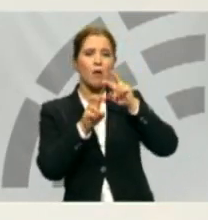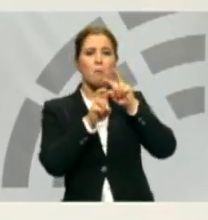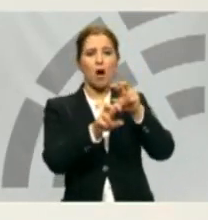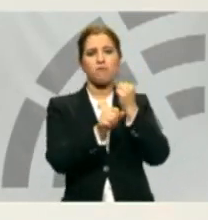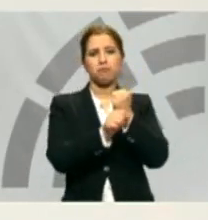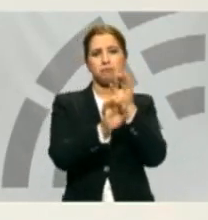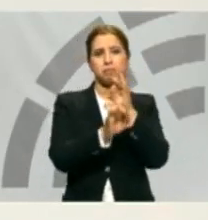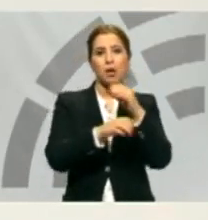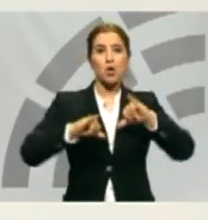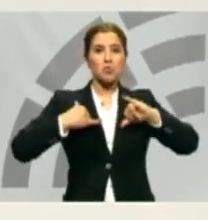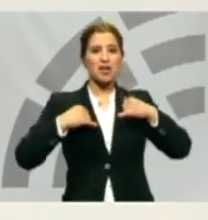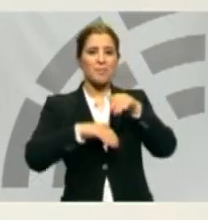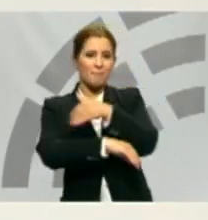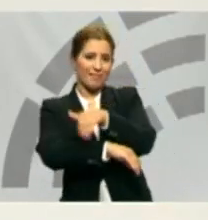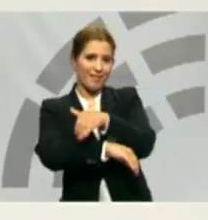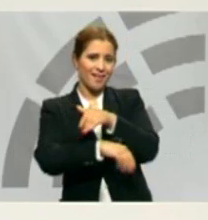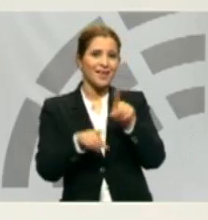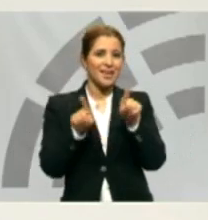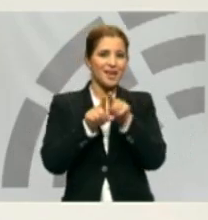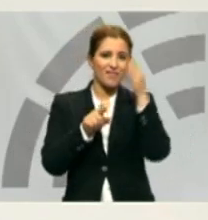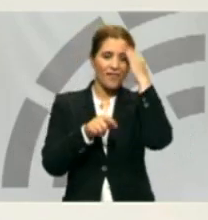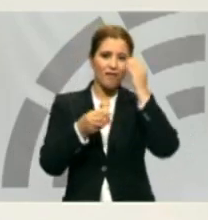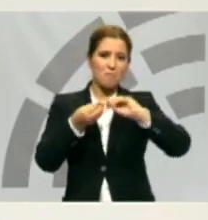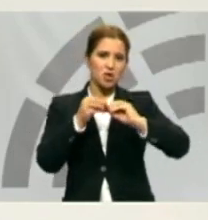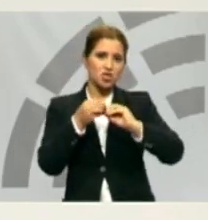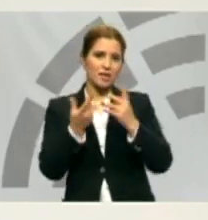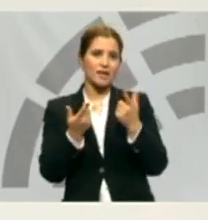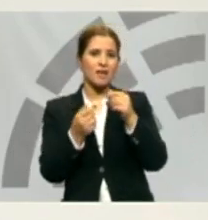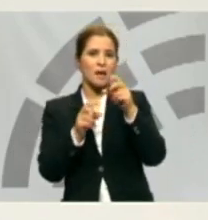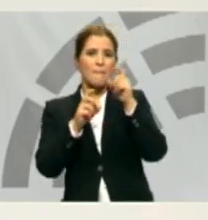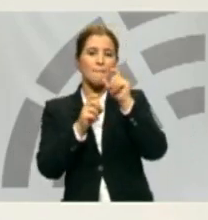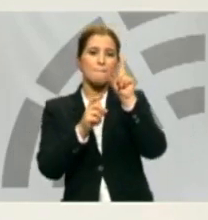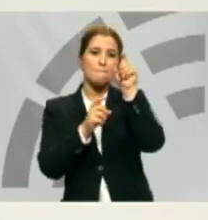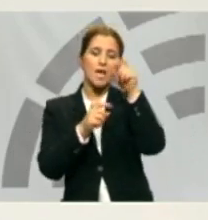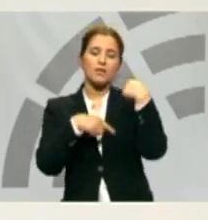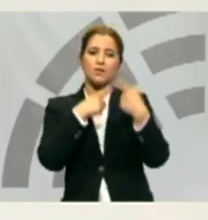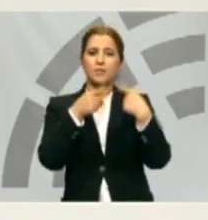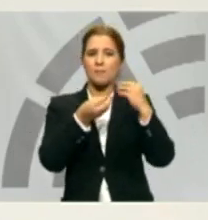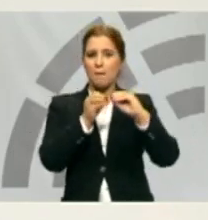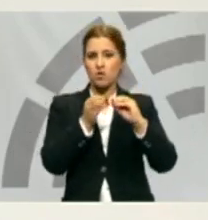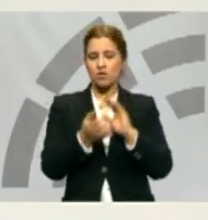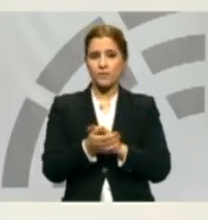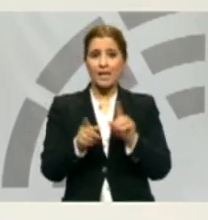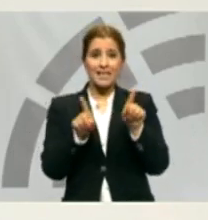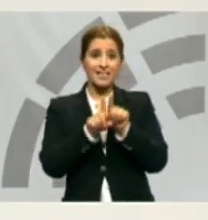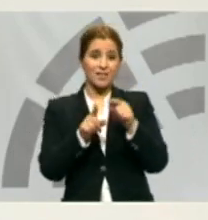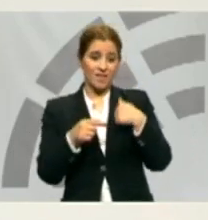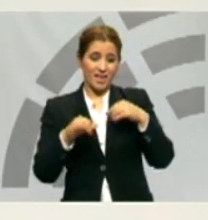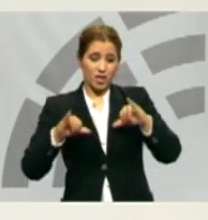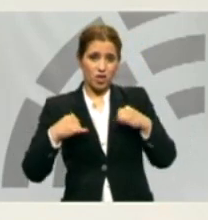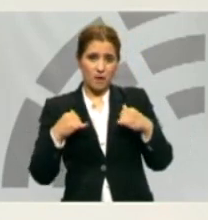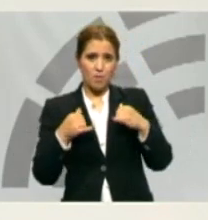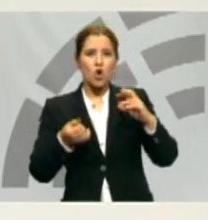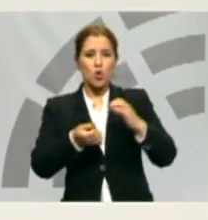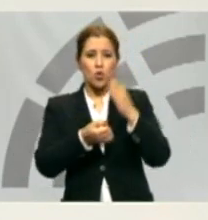لا يعاني من الفقر والبطاله واللي لانه يعرف مشاكل التزوج بالمئه في الحمضيه عموما في العمليات خصوصا ولانه شاب وقريب